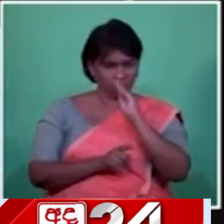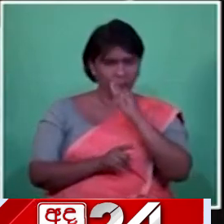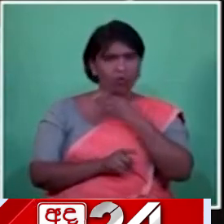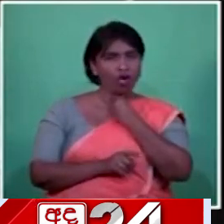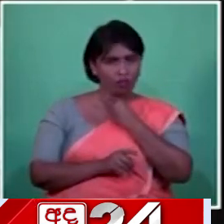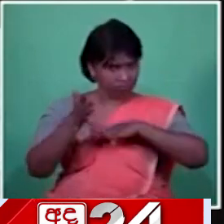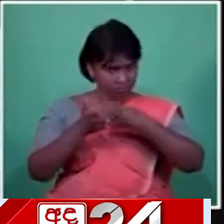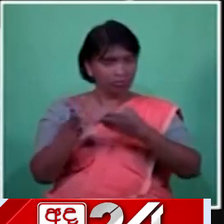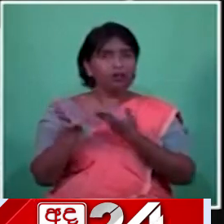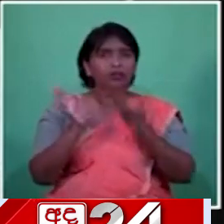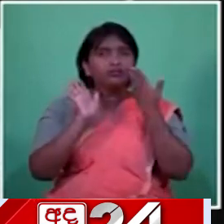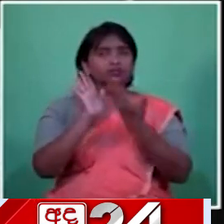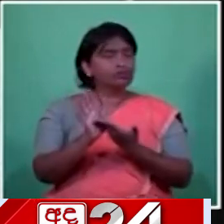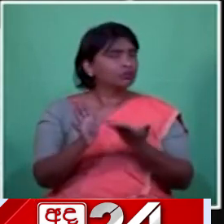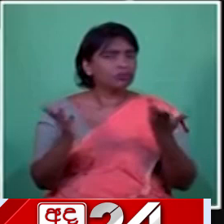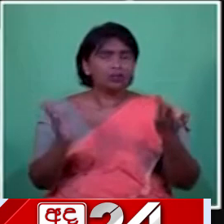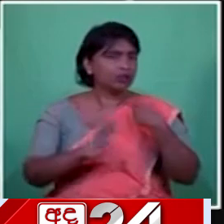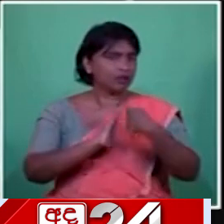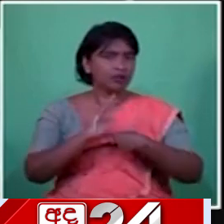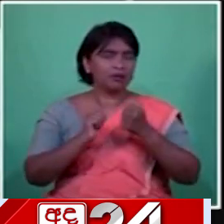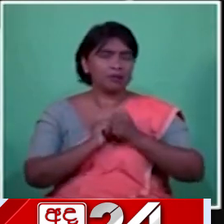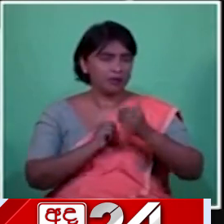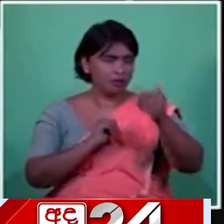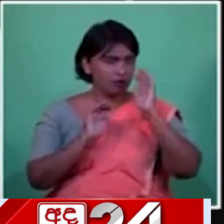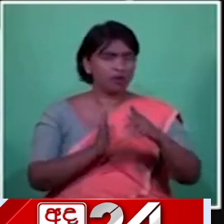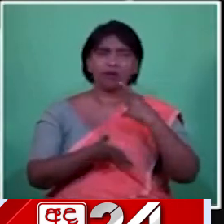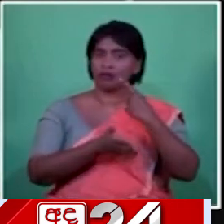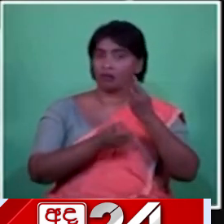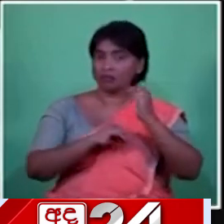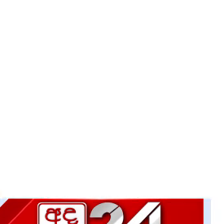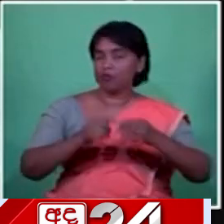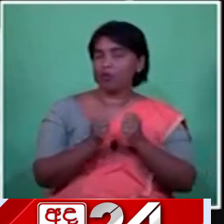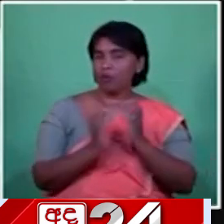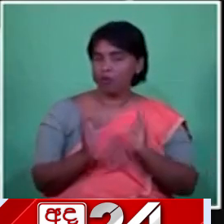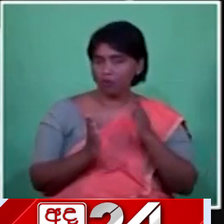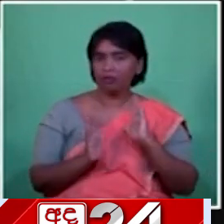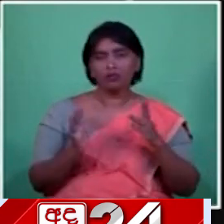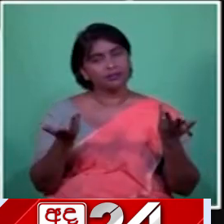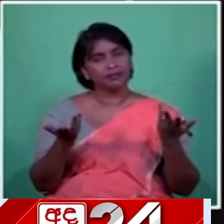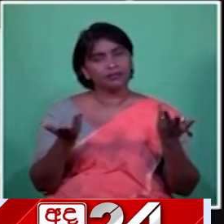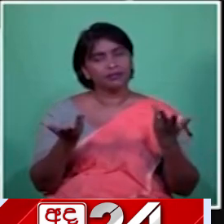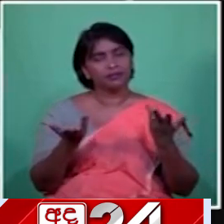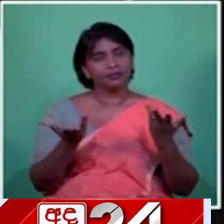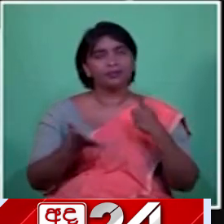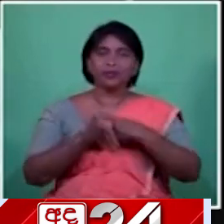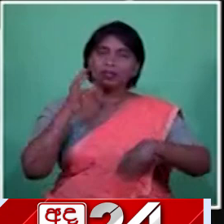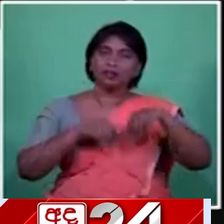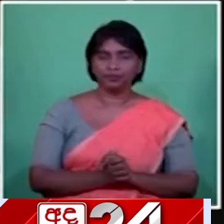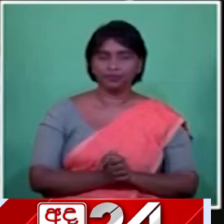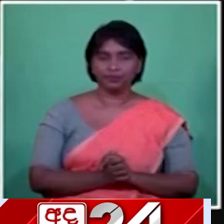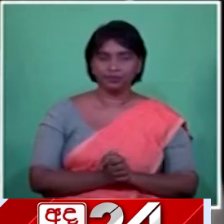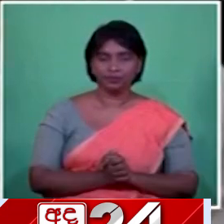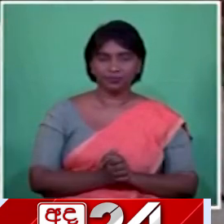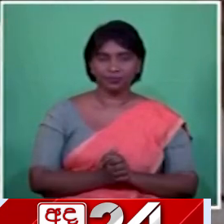ව්‍යාජ අයවැයක්ද? එක්කෝ රට ගෙනියන්න ඕනේ අයවැය ක්‍රියාත්මක කරන්න ඕනේ නැත්නම් ඉතින් මැතිවරණයකට යන්න